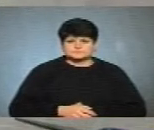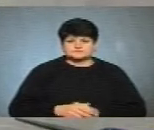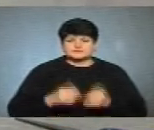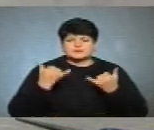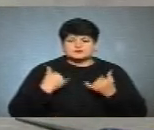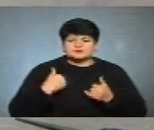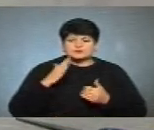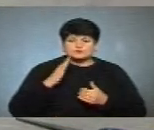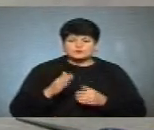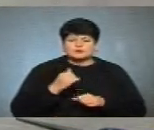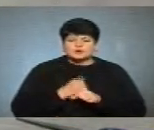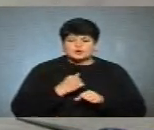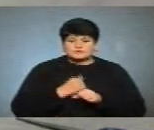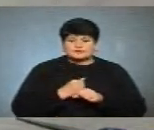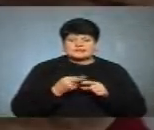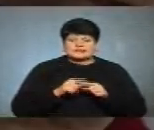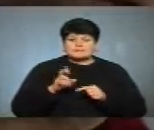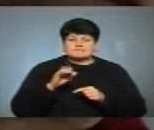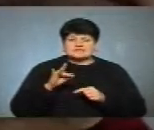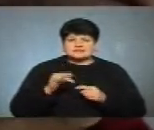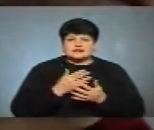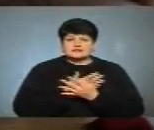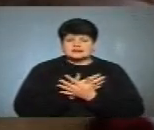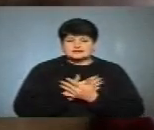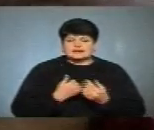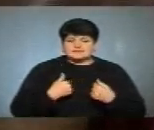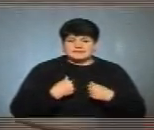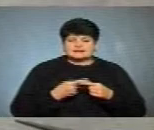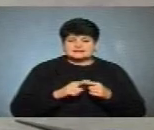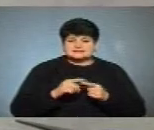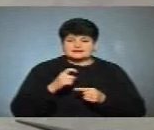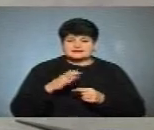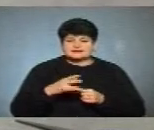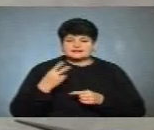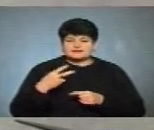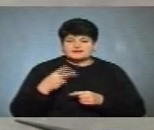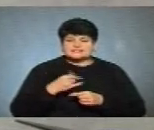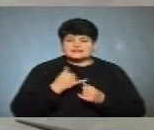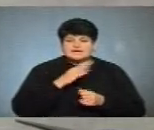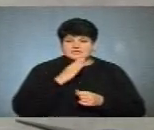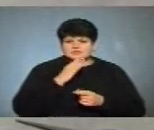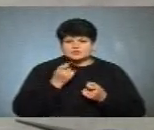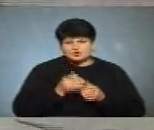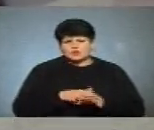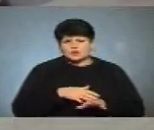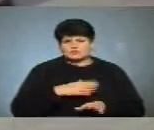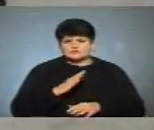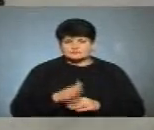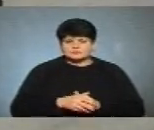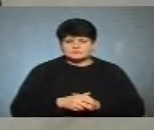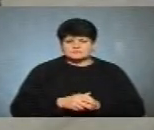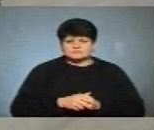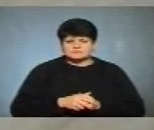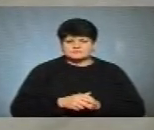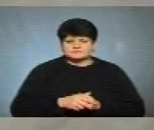Сьогодні ми будемо робити отакі воз бісеру ангелики. Як для мене це хвилин 20, ну для дівчат може трошки довше буде. Дротик